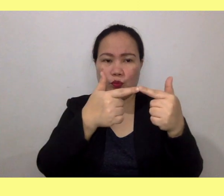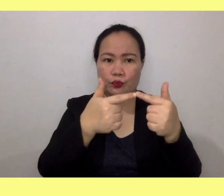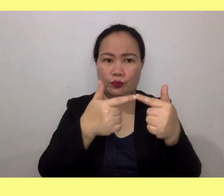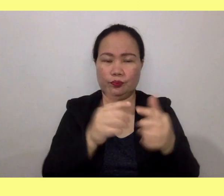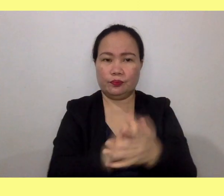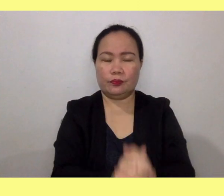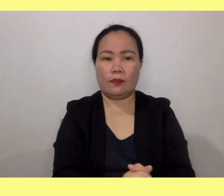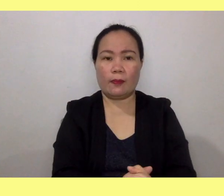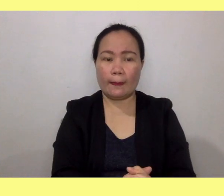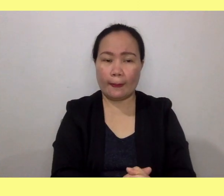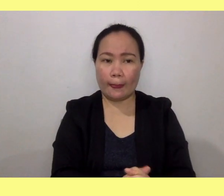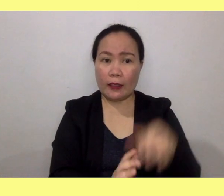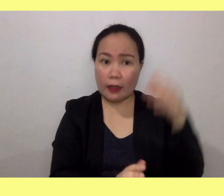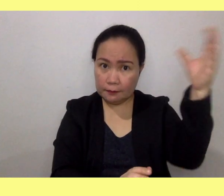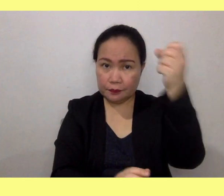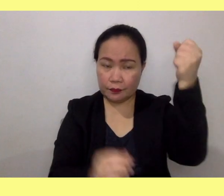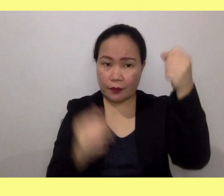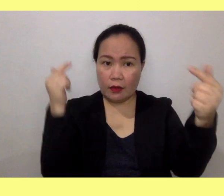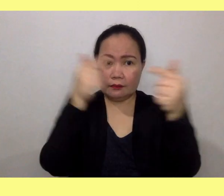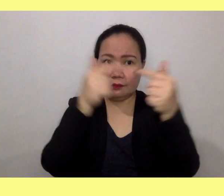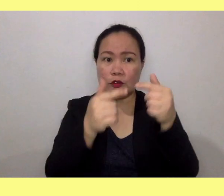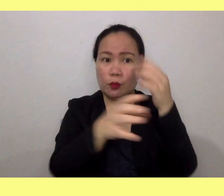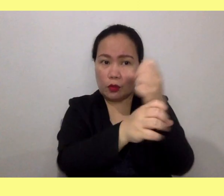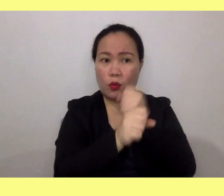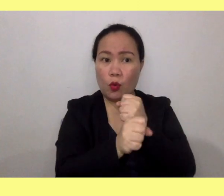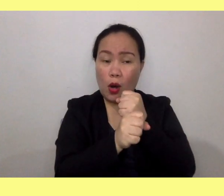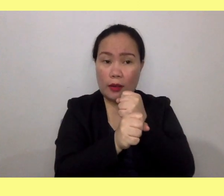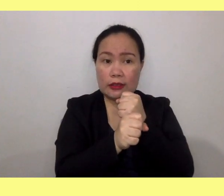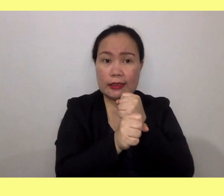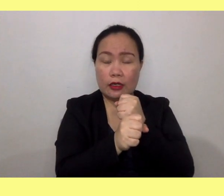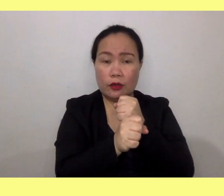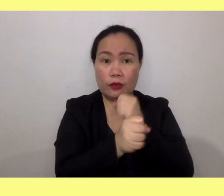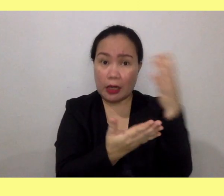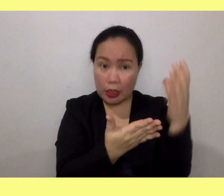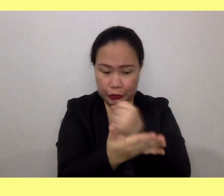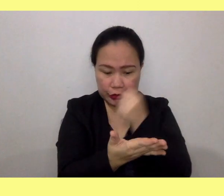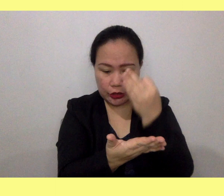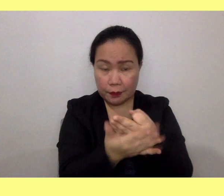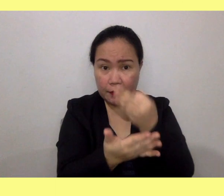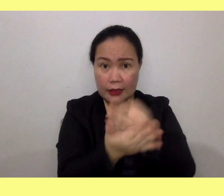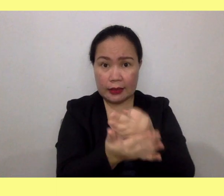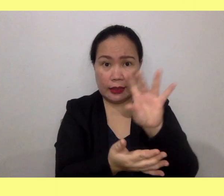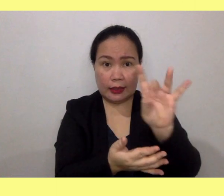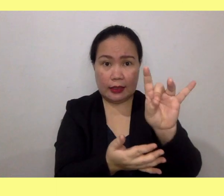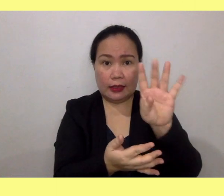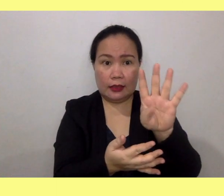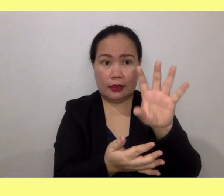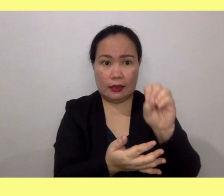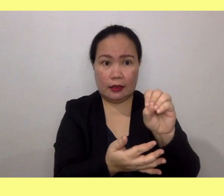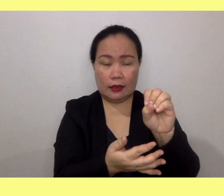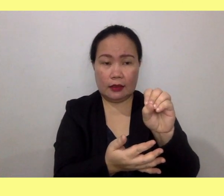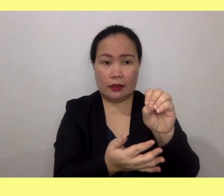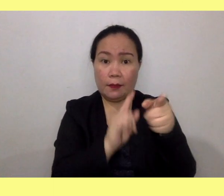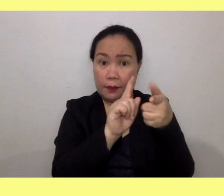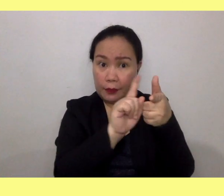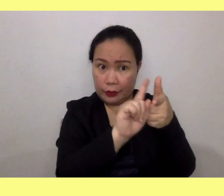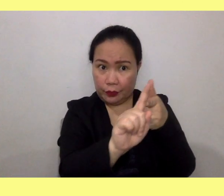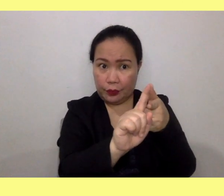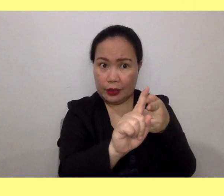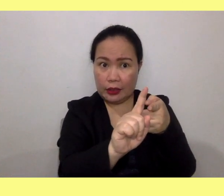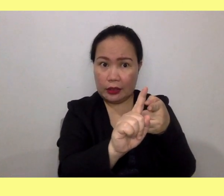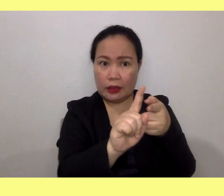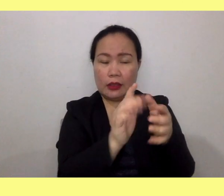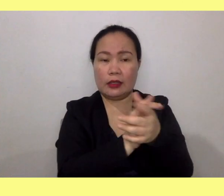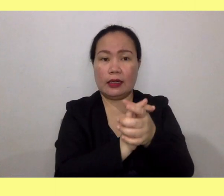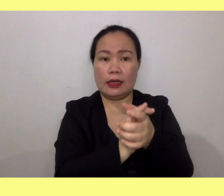para ma-achieve niya yung goal niya na makakuha siya o makapag-earn siya ng at least